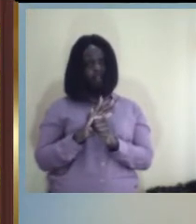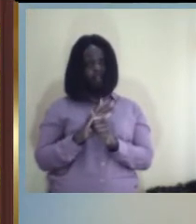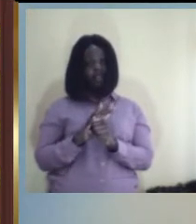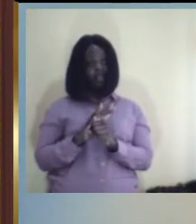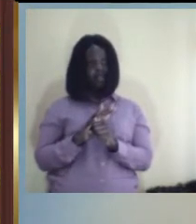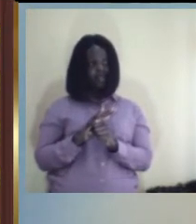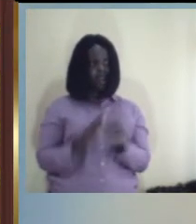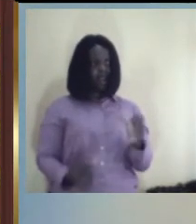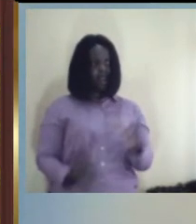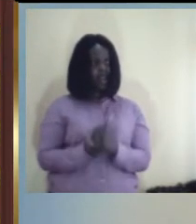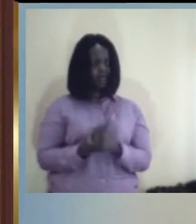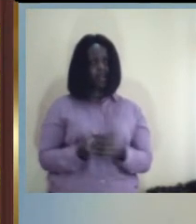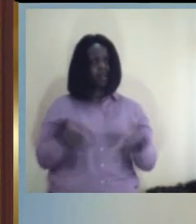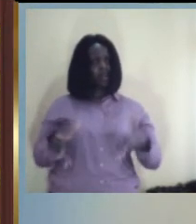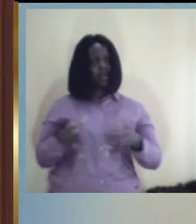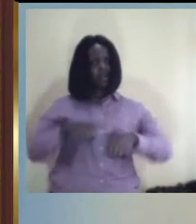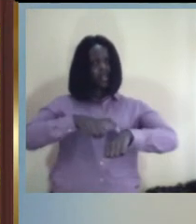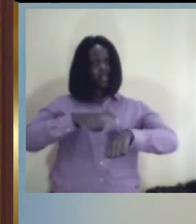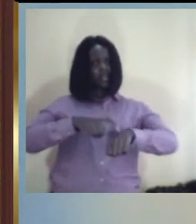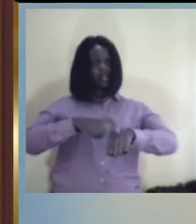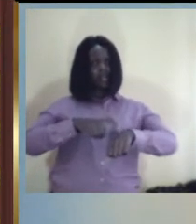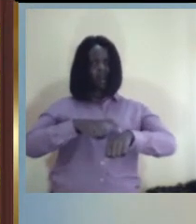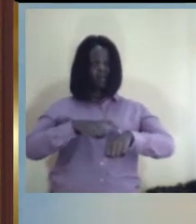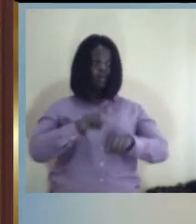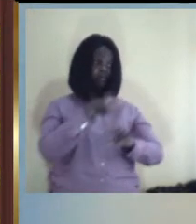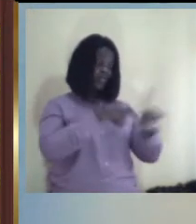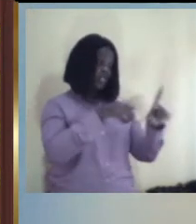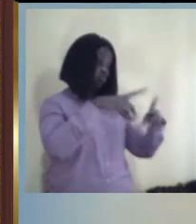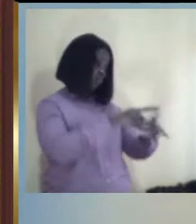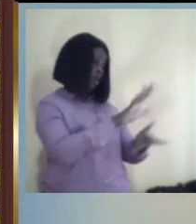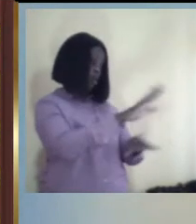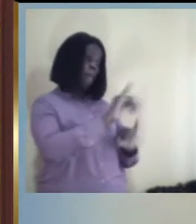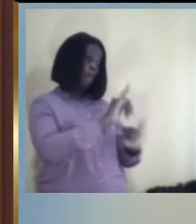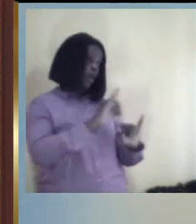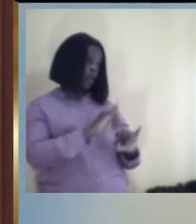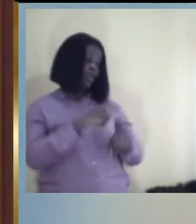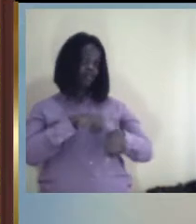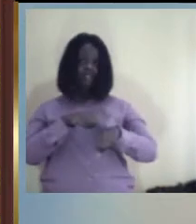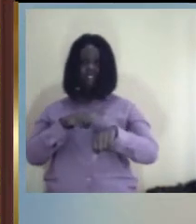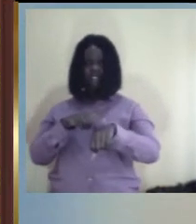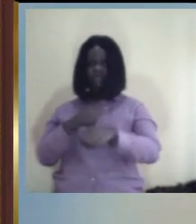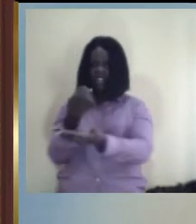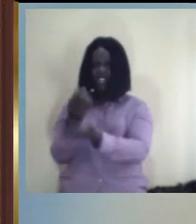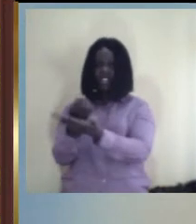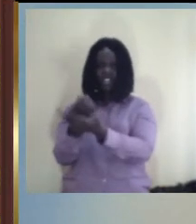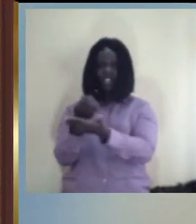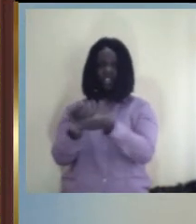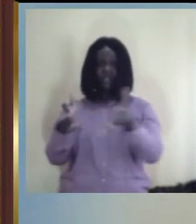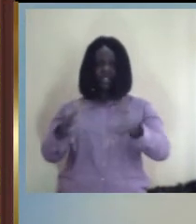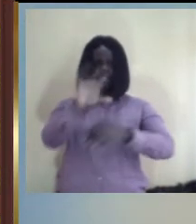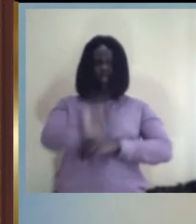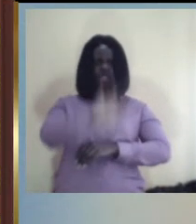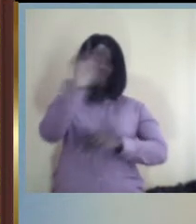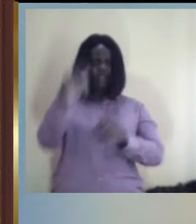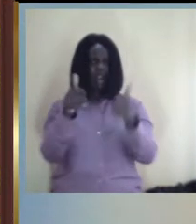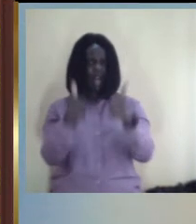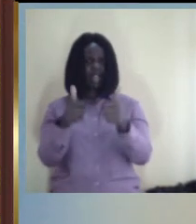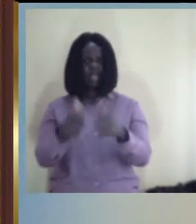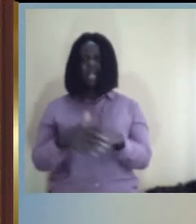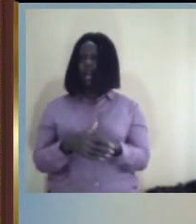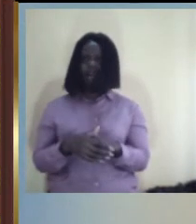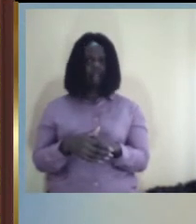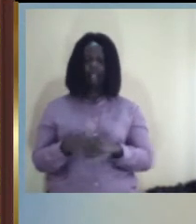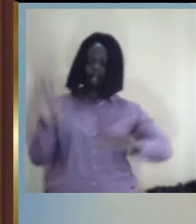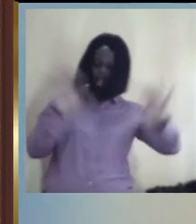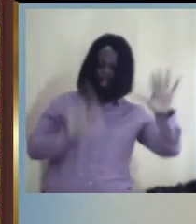lisifice kabi sihlalo, isimo somnotho wezwe singamile kahle